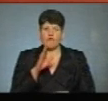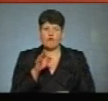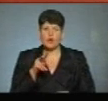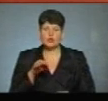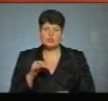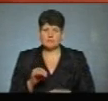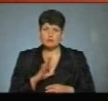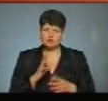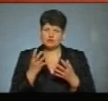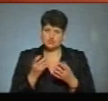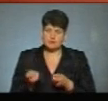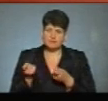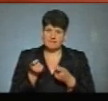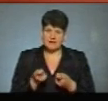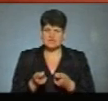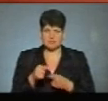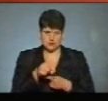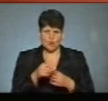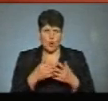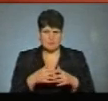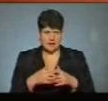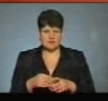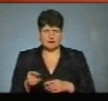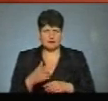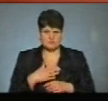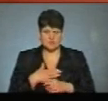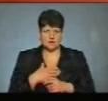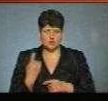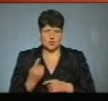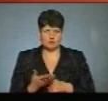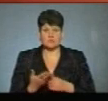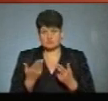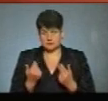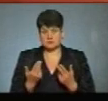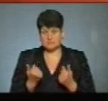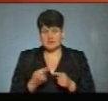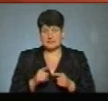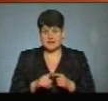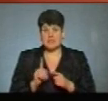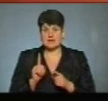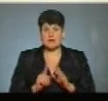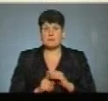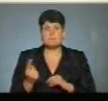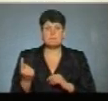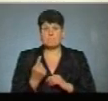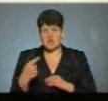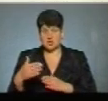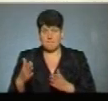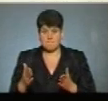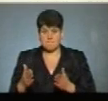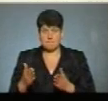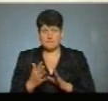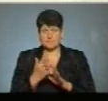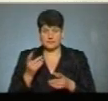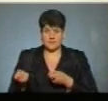Пане Володимире, чи будуть ще додатково завезені партії такого обладнання на території нашої області? Та, звичайно, це є тільки перша